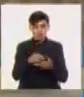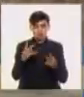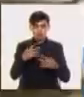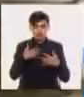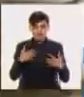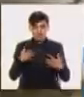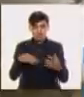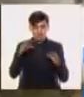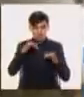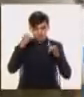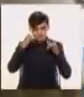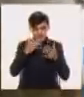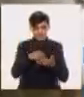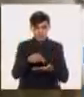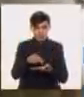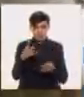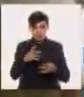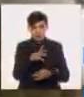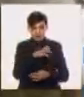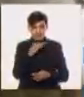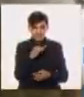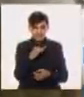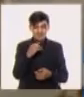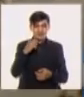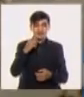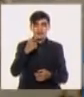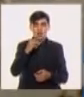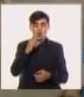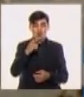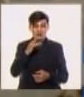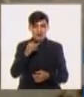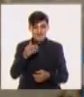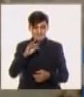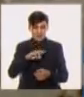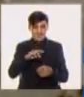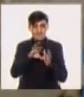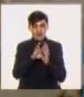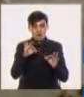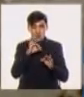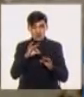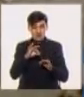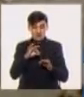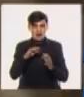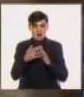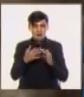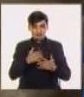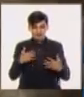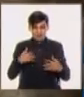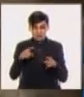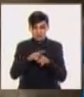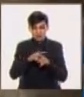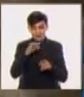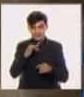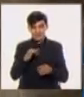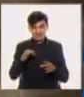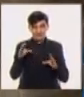племенное маточное поголовье. Все бы ничего, но говорят, что географию выбора фермерам сузили до одного региона – Татарстан.